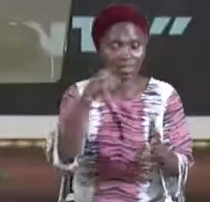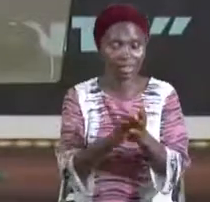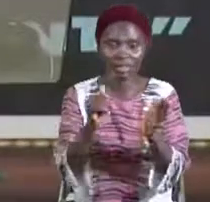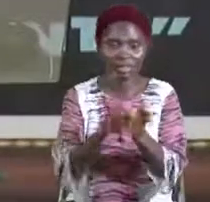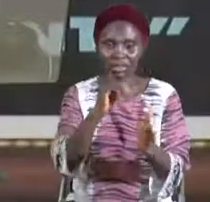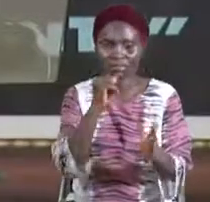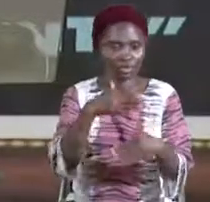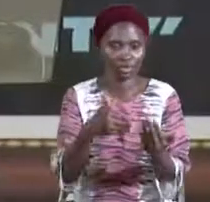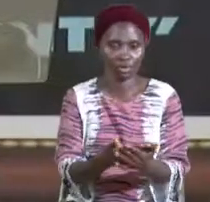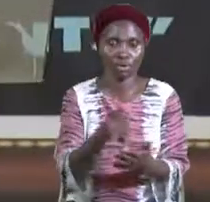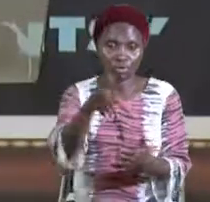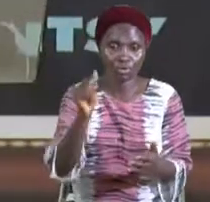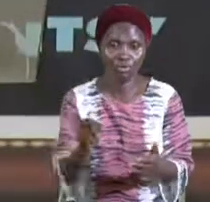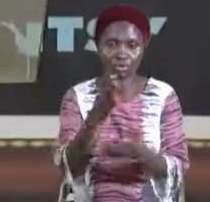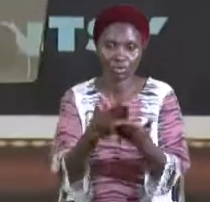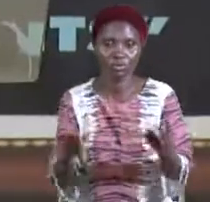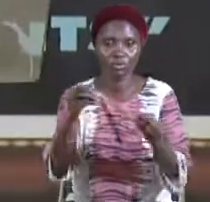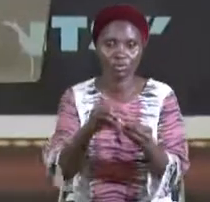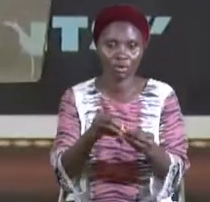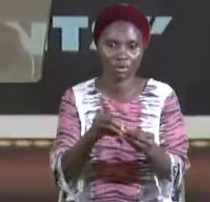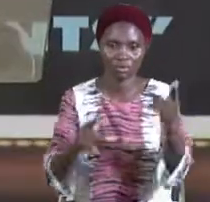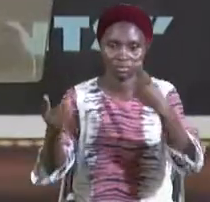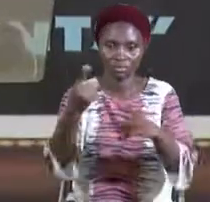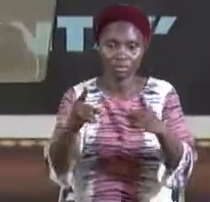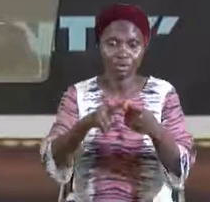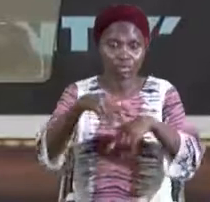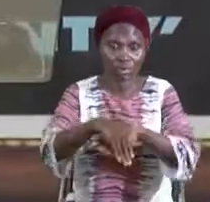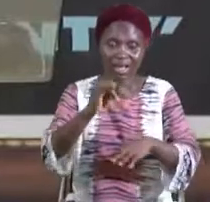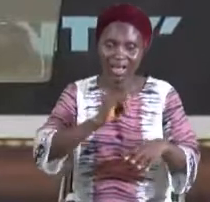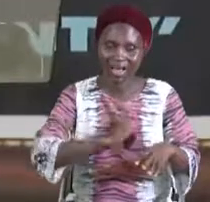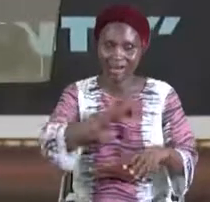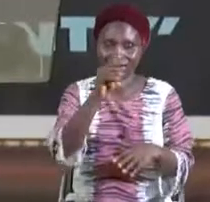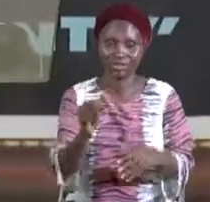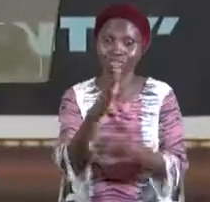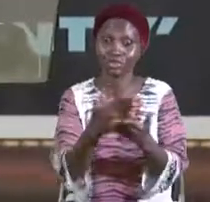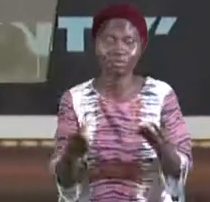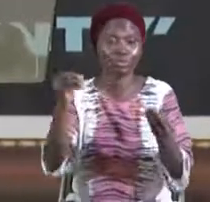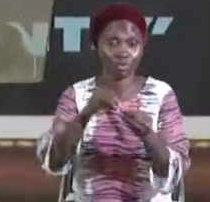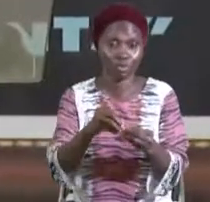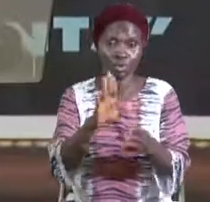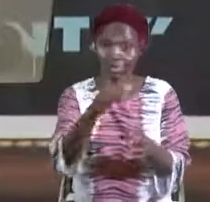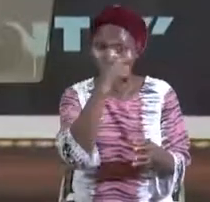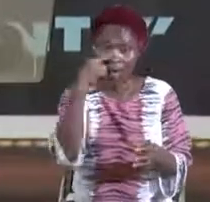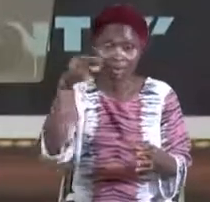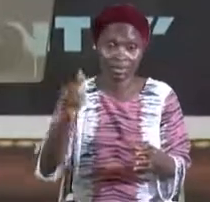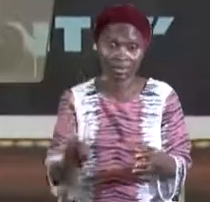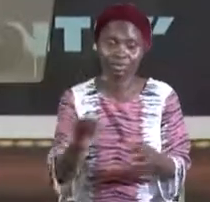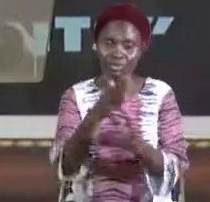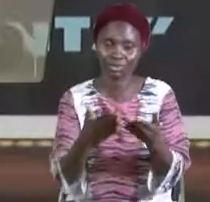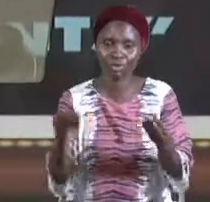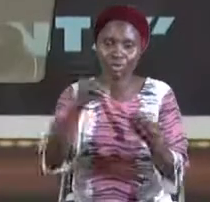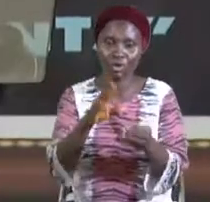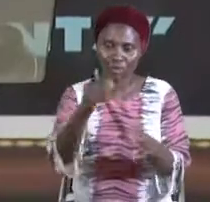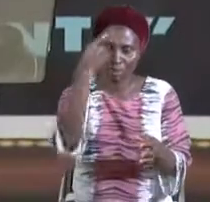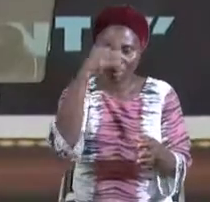Vous avez besoin de quelque chose de plus. Ce soir, j'ai besoin de quelque chose de plus. Tes yeux ont besoin de quelque chose de plus. Ton